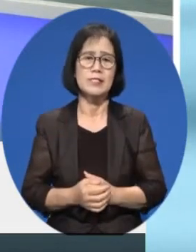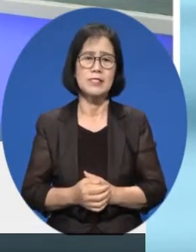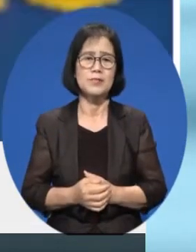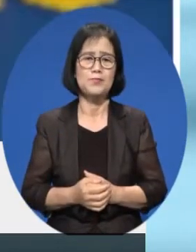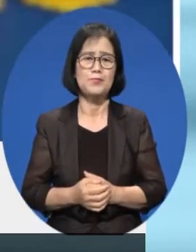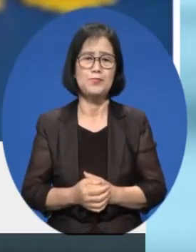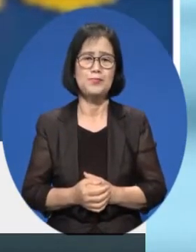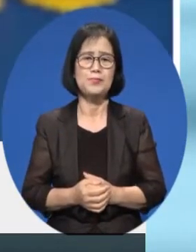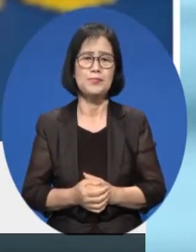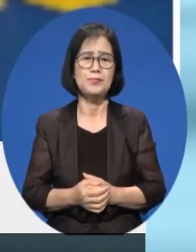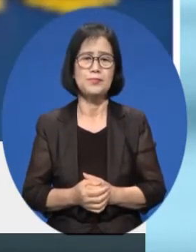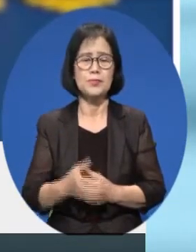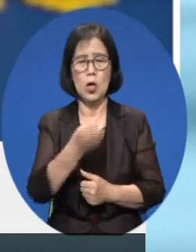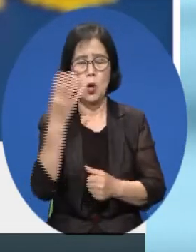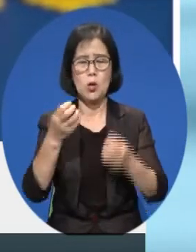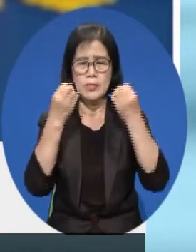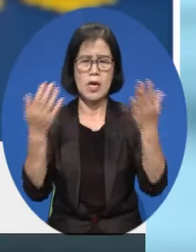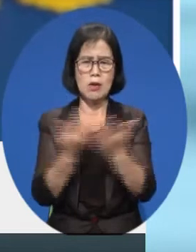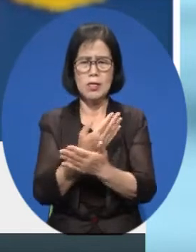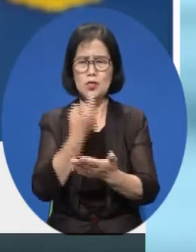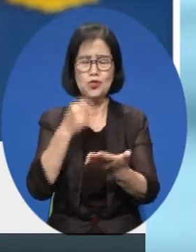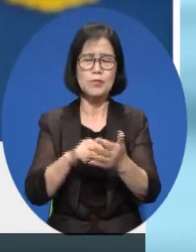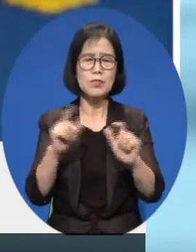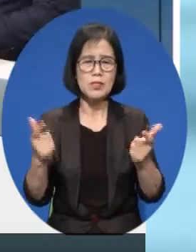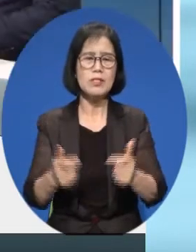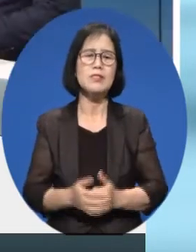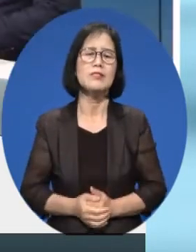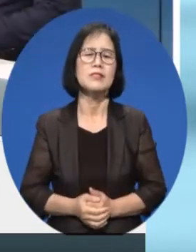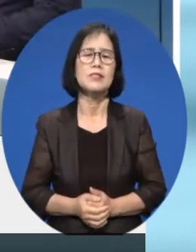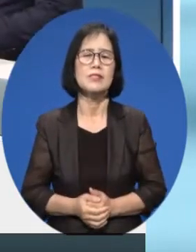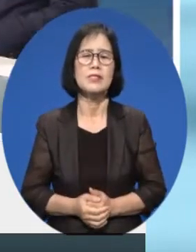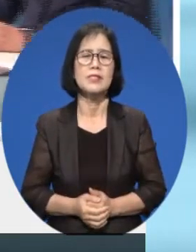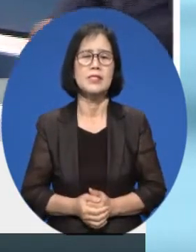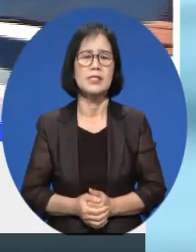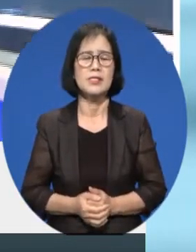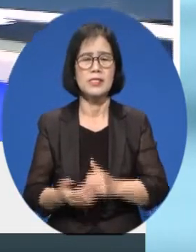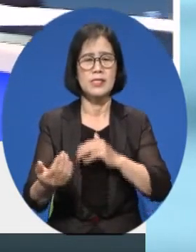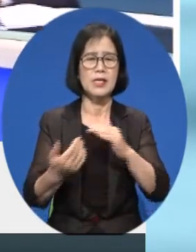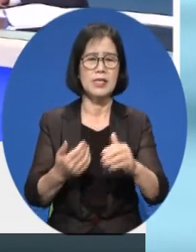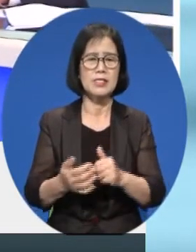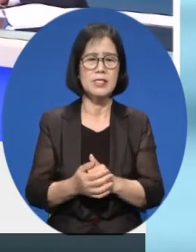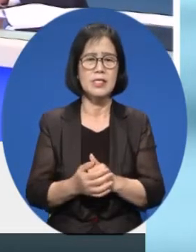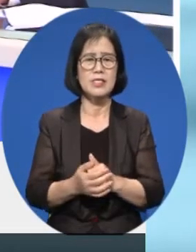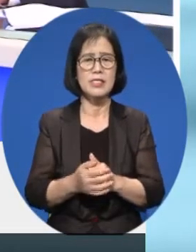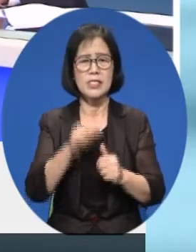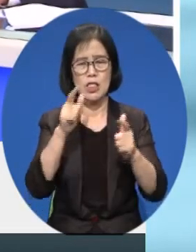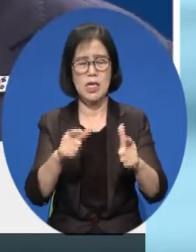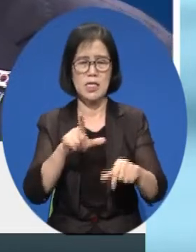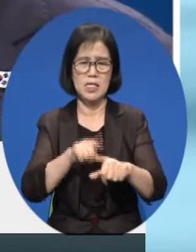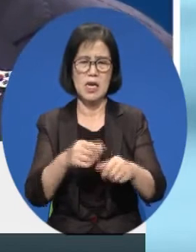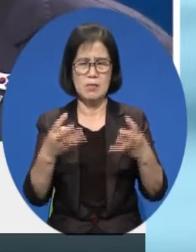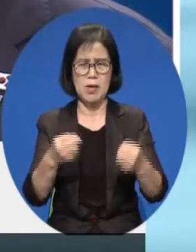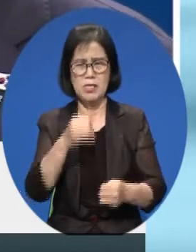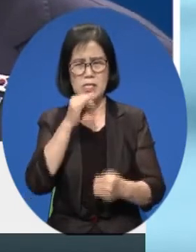껄끄러운 겁니다. 언론을 개혁한다는 게 이렇게 쉬운 일들도 아니고요. 근데 뭐 앞서 사실 뭐 기회가 시간이 많이 있다